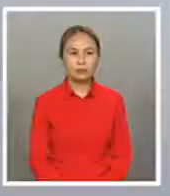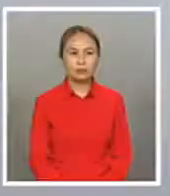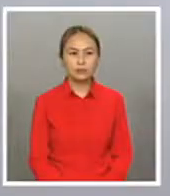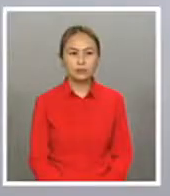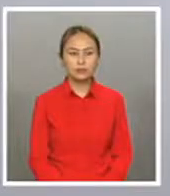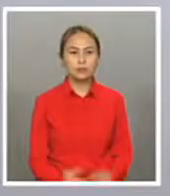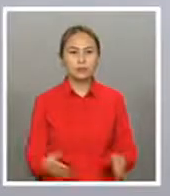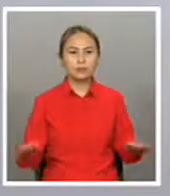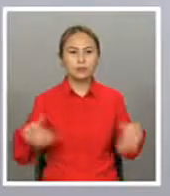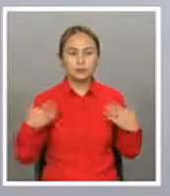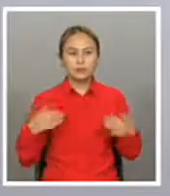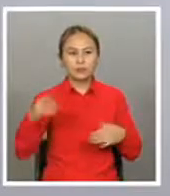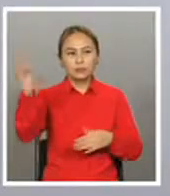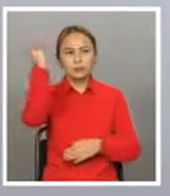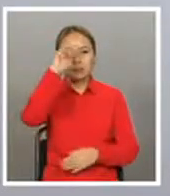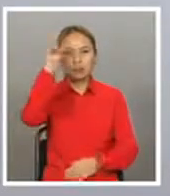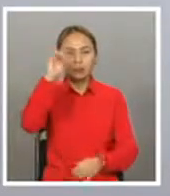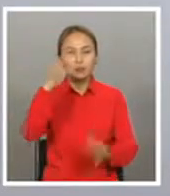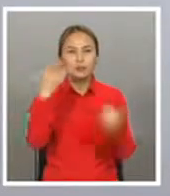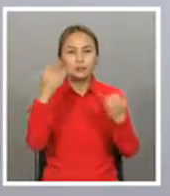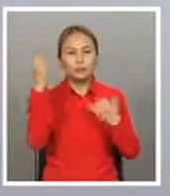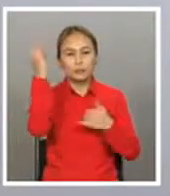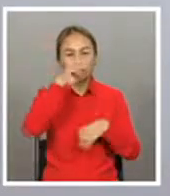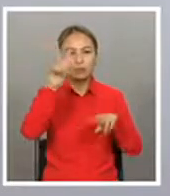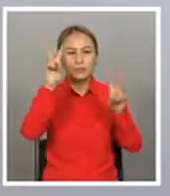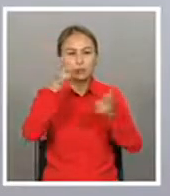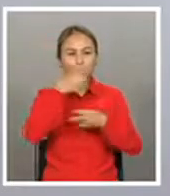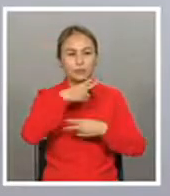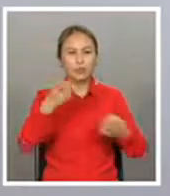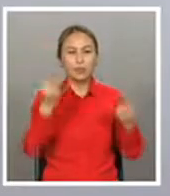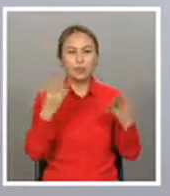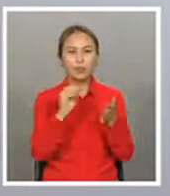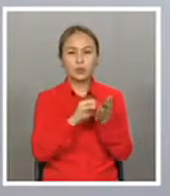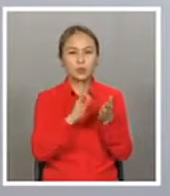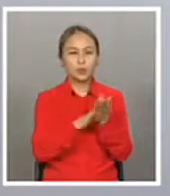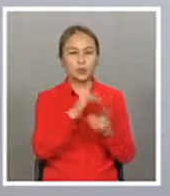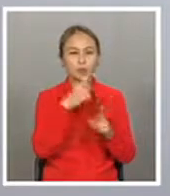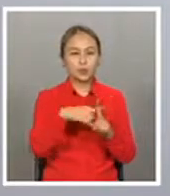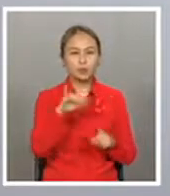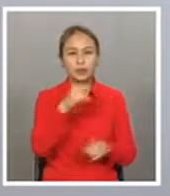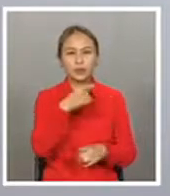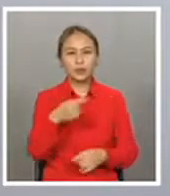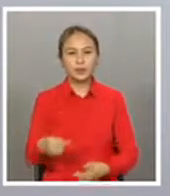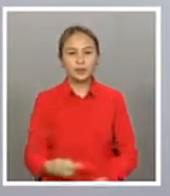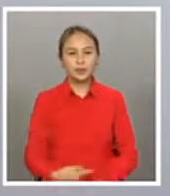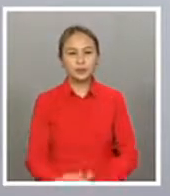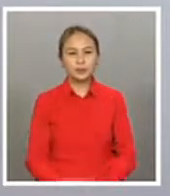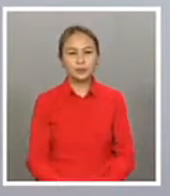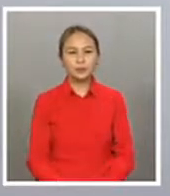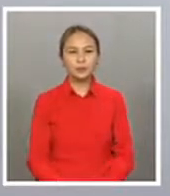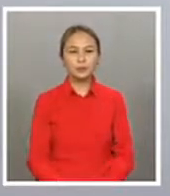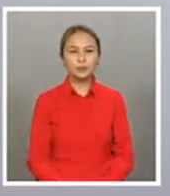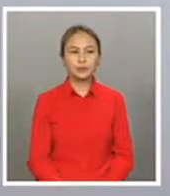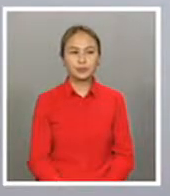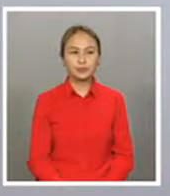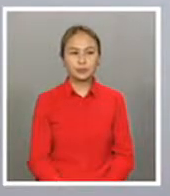Сәлеметсіздер ме, оқушылар? Бүгінгі сабағымыздың тақырыбы жай бөлшектерді қосу және азайту.